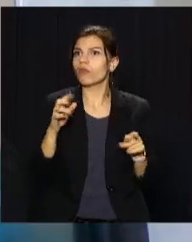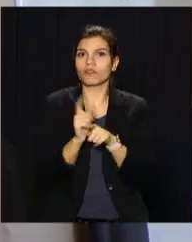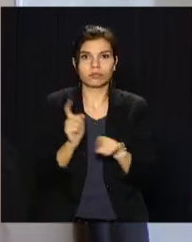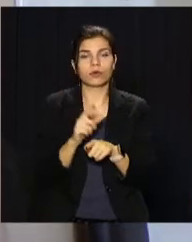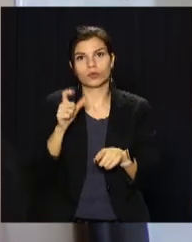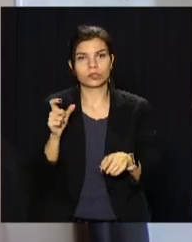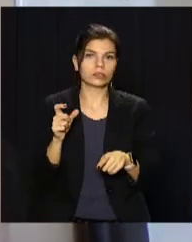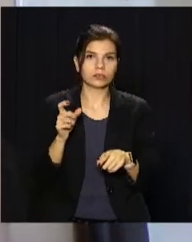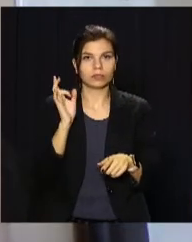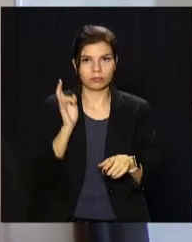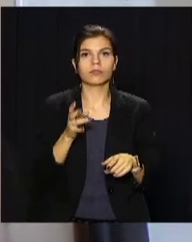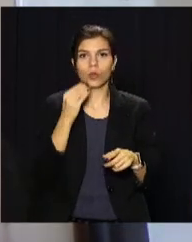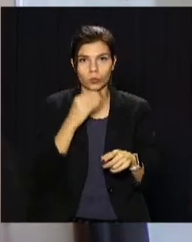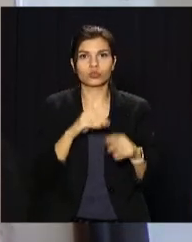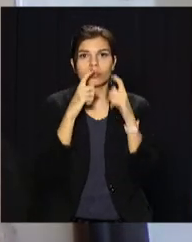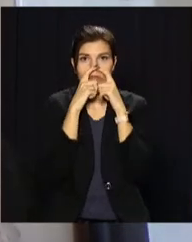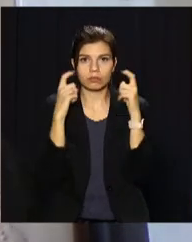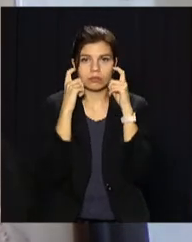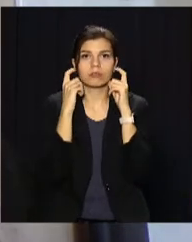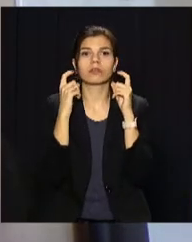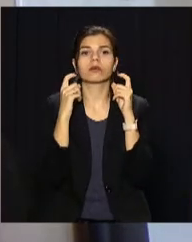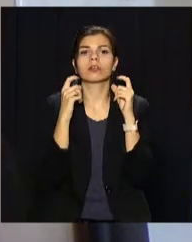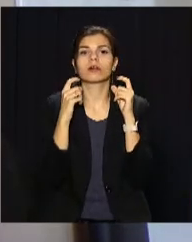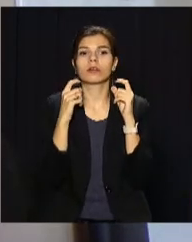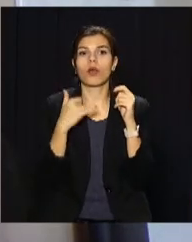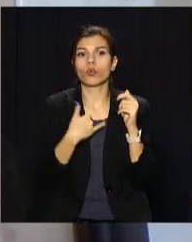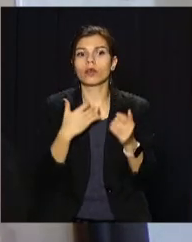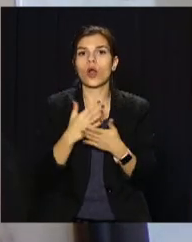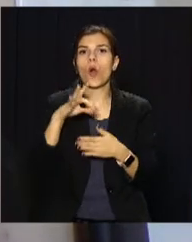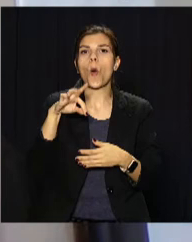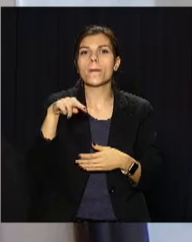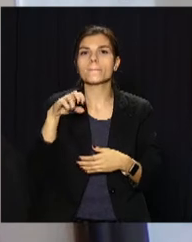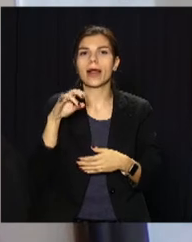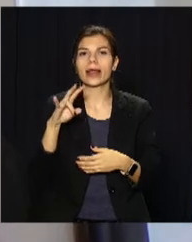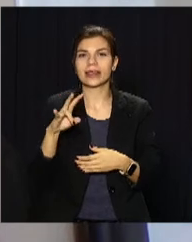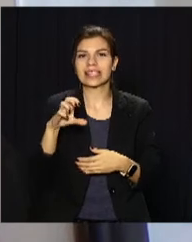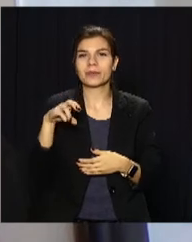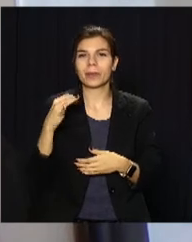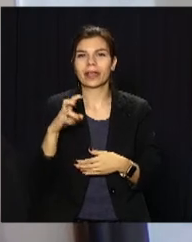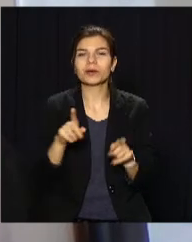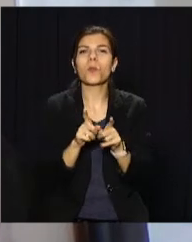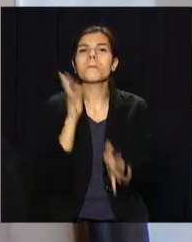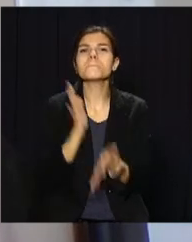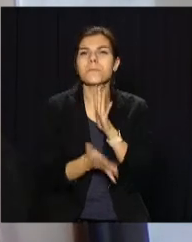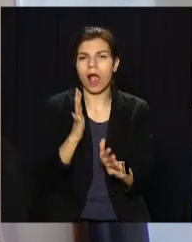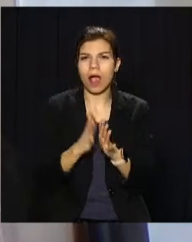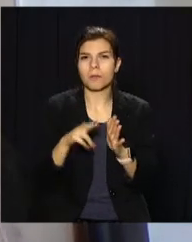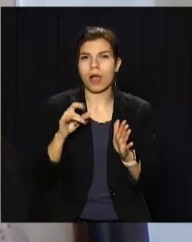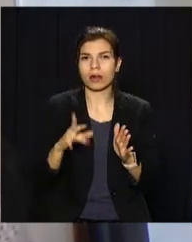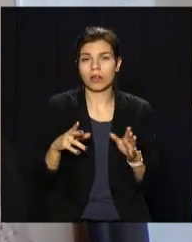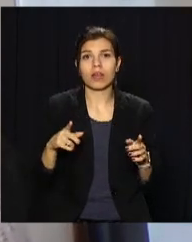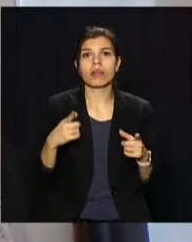там в диких, ну, у нас є такі open space, так, ну, такі парки, де, в принципі,